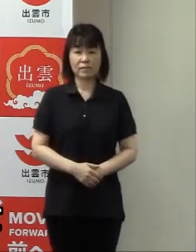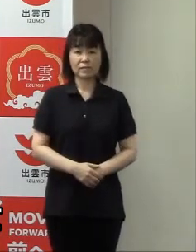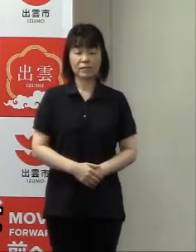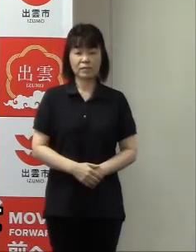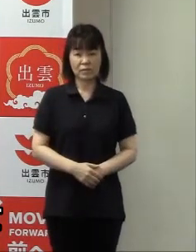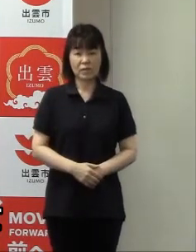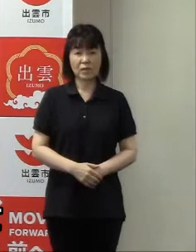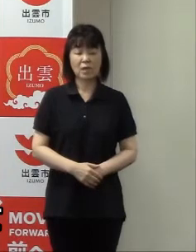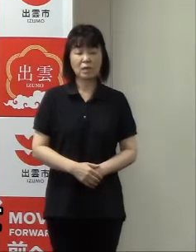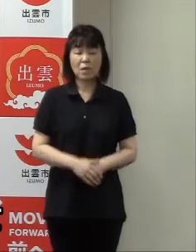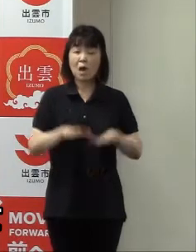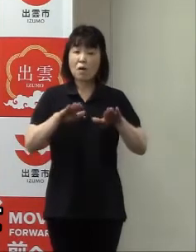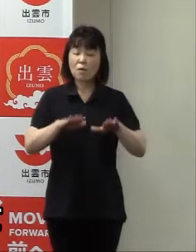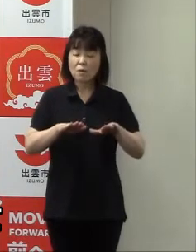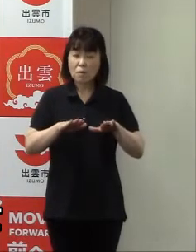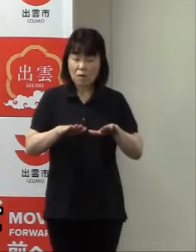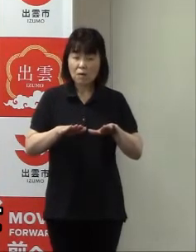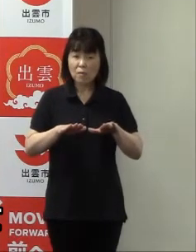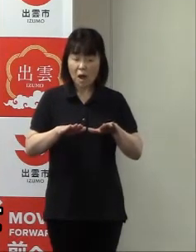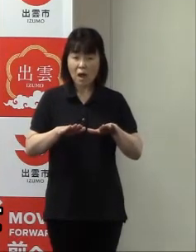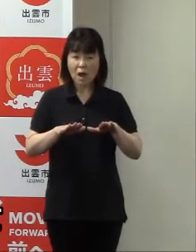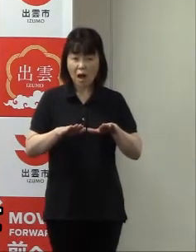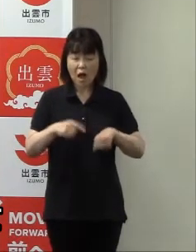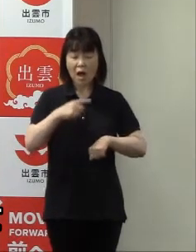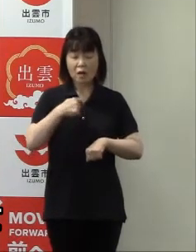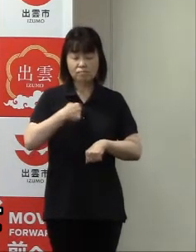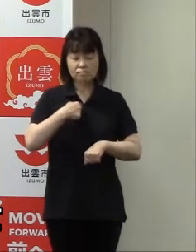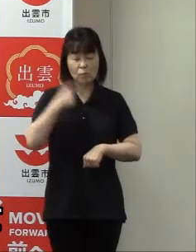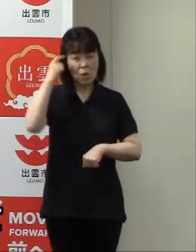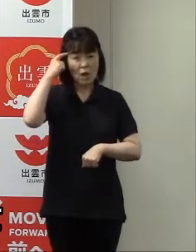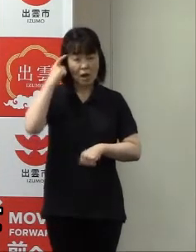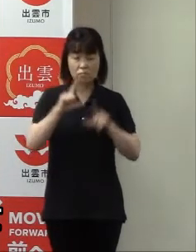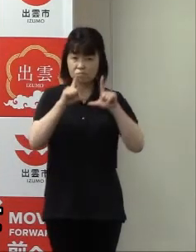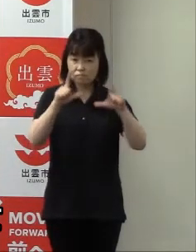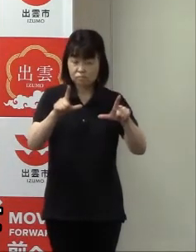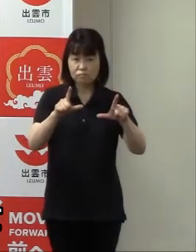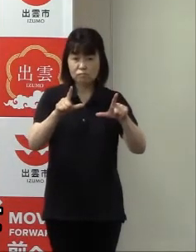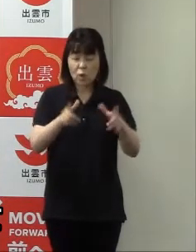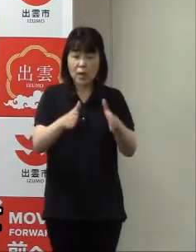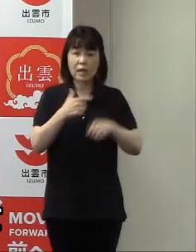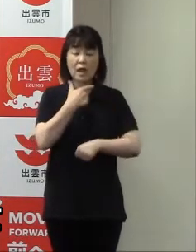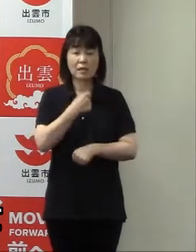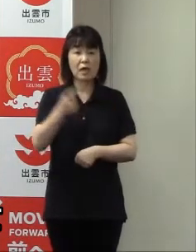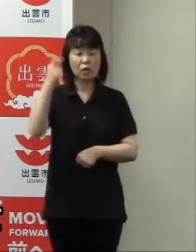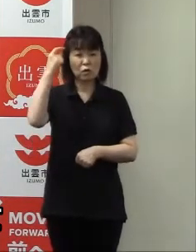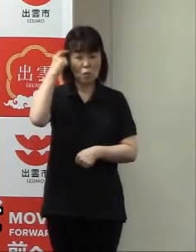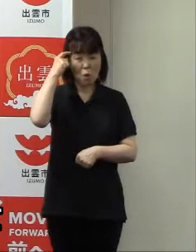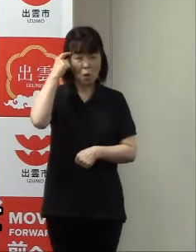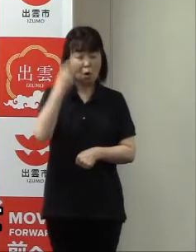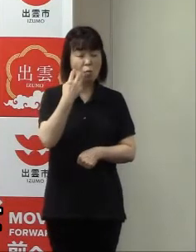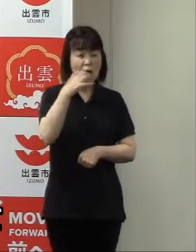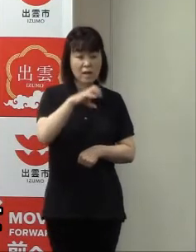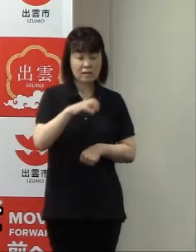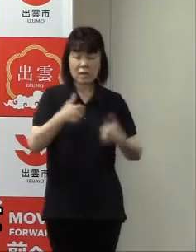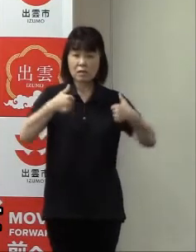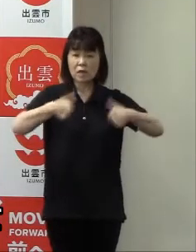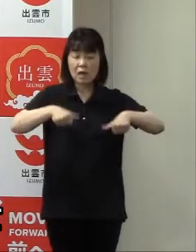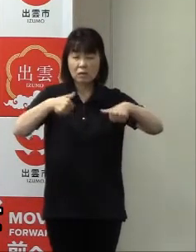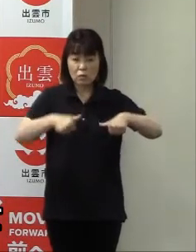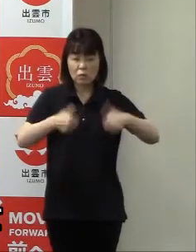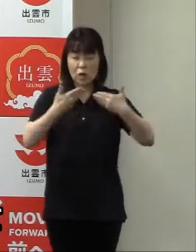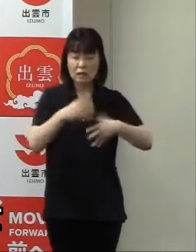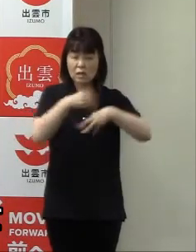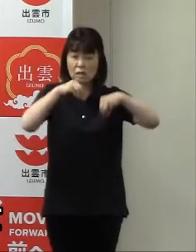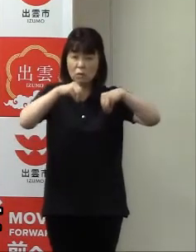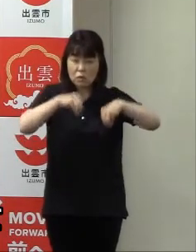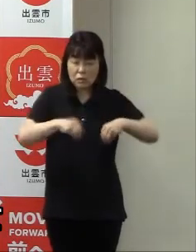評価というものについては差し控えたいと思います。また立地自治体と同様の安全協定の締結を求めていくという立場は私たち